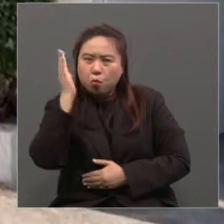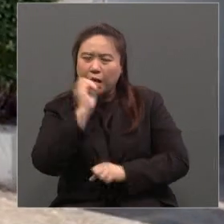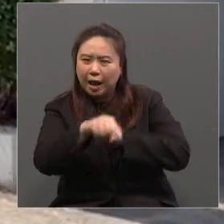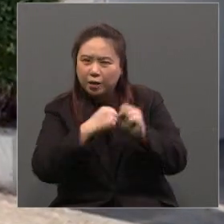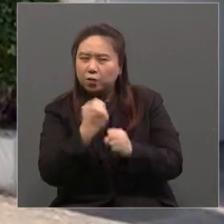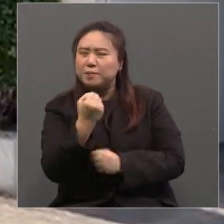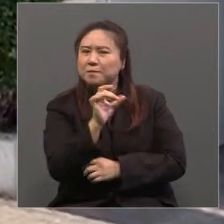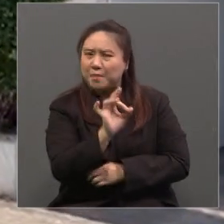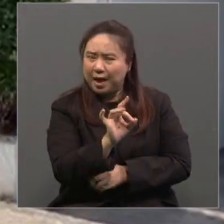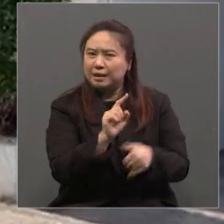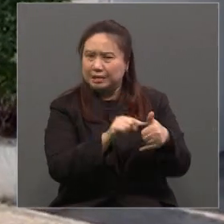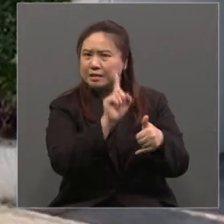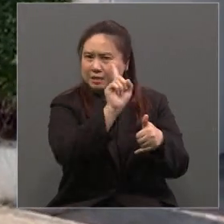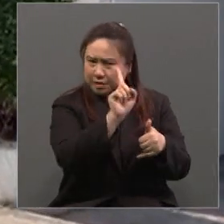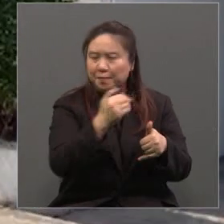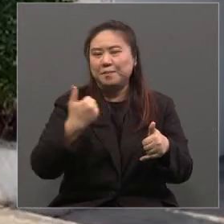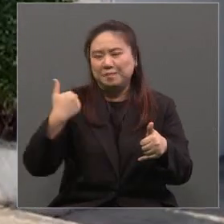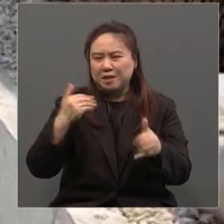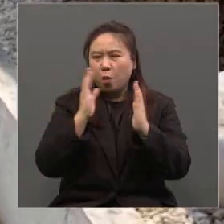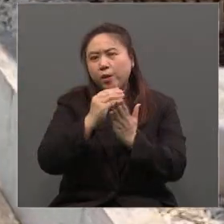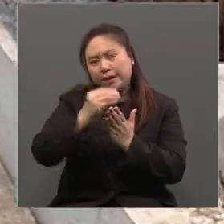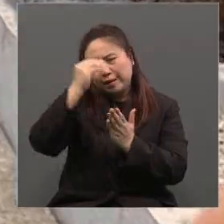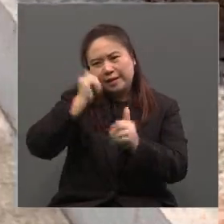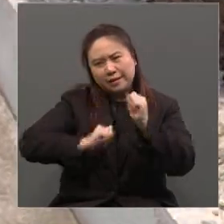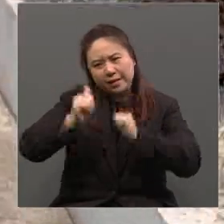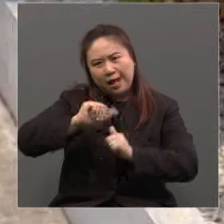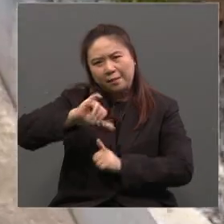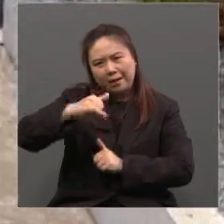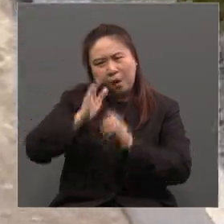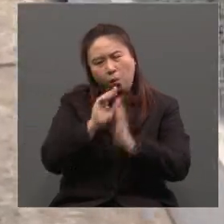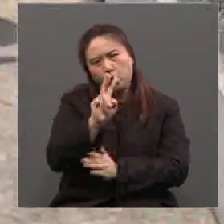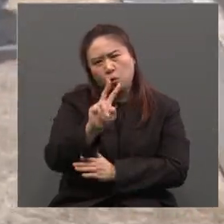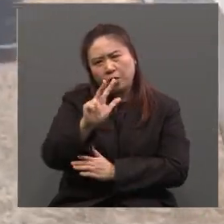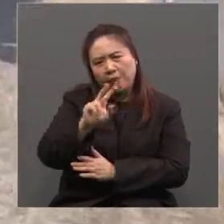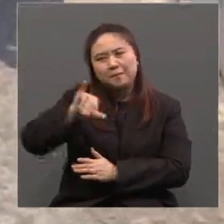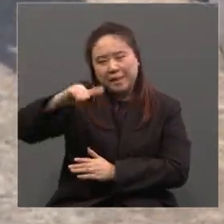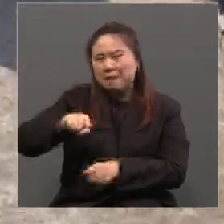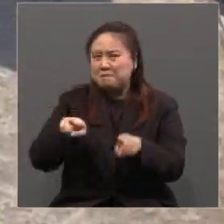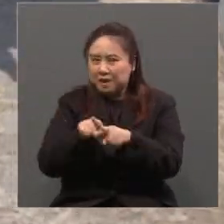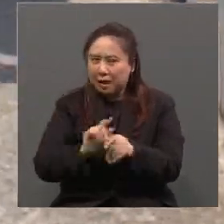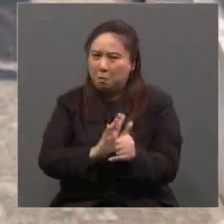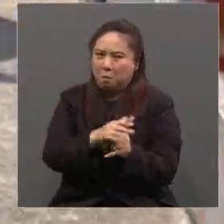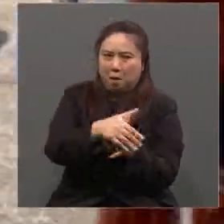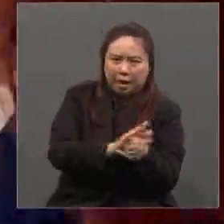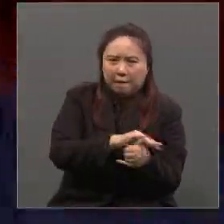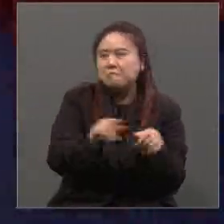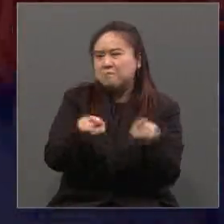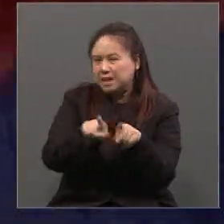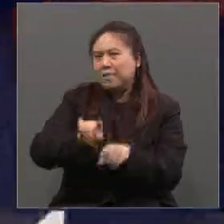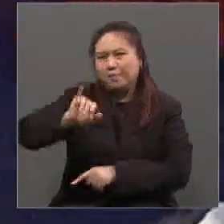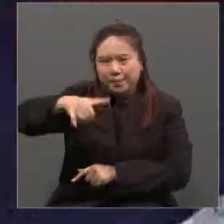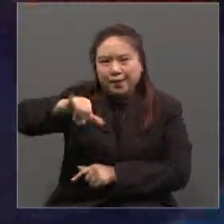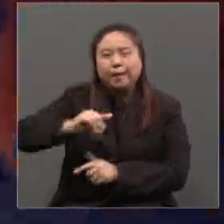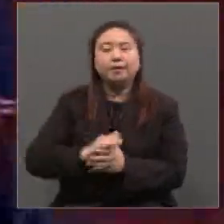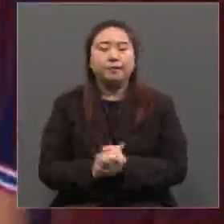ปีแล้วนะคะก็จะมีนักเรียนการแสดงอีกประมาณ 2-3 คนที่อาจจะถูกกระทำอนาจารในลักษณะเดียวกันค่ะ